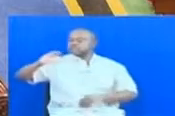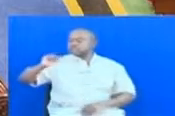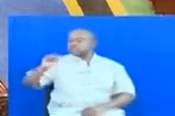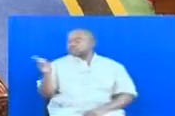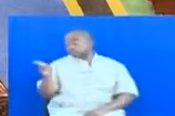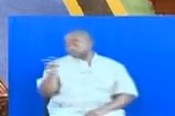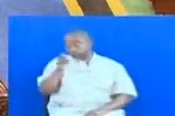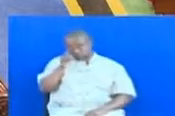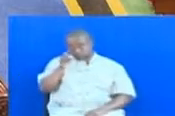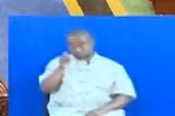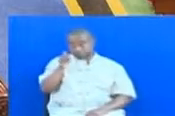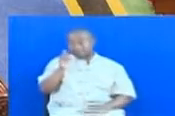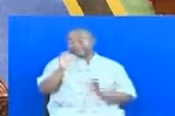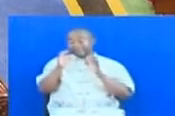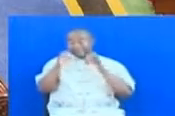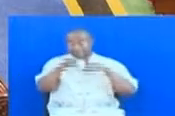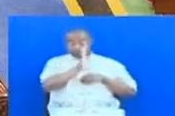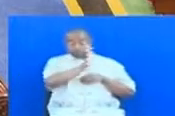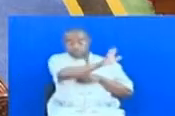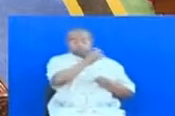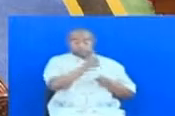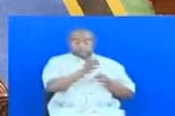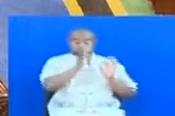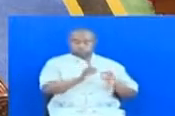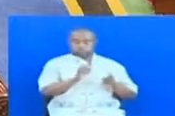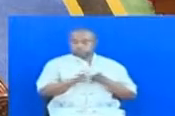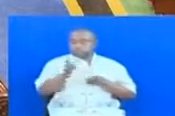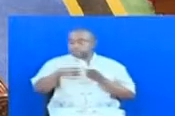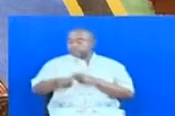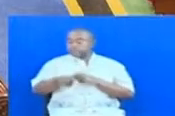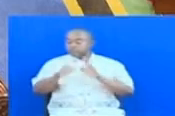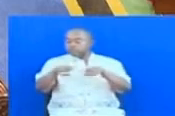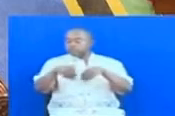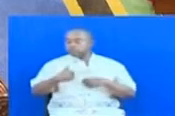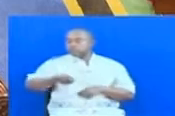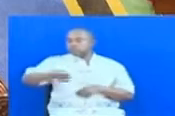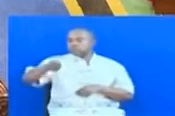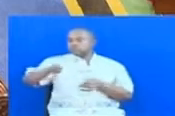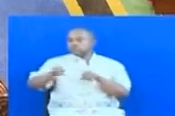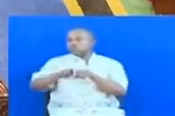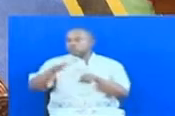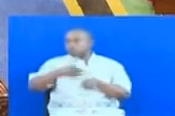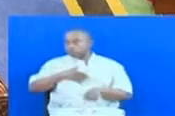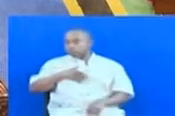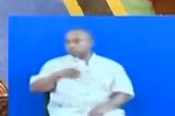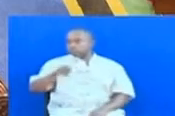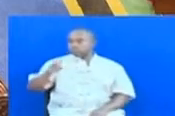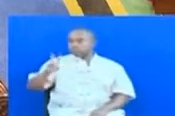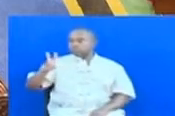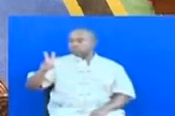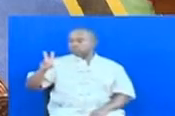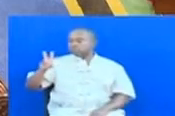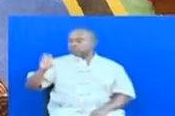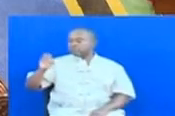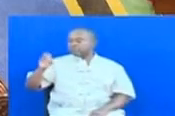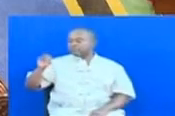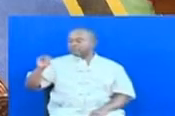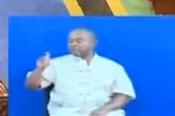kuifanya. Lakini ndani ya bunge hili naomba nimpongeze sana ndugu yangu Vedasto Kingunge Ngomare Mwiru